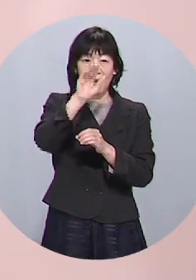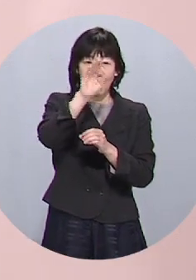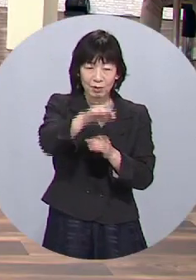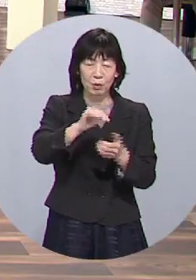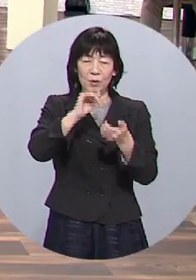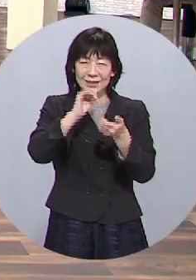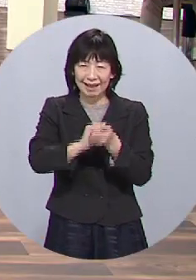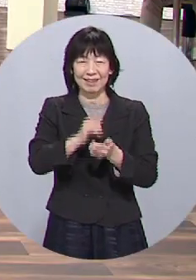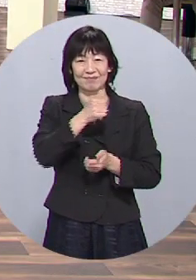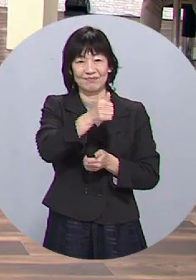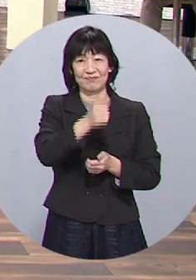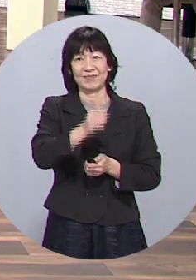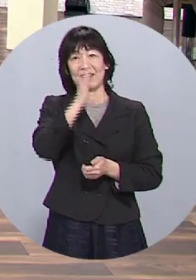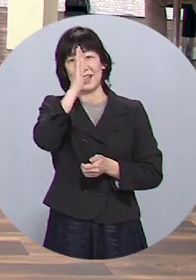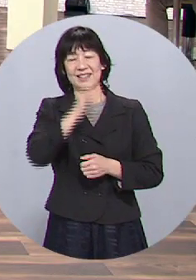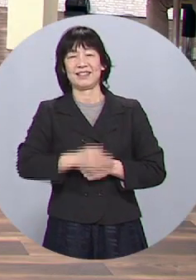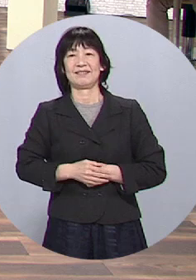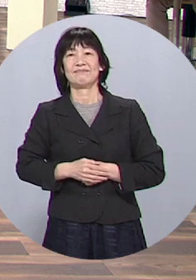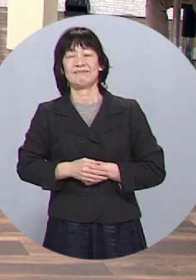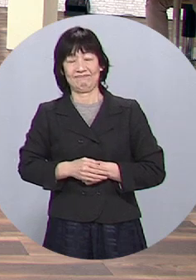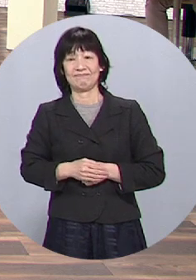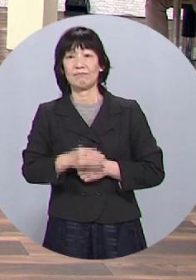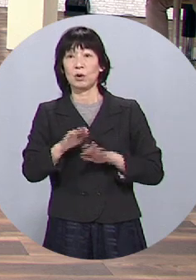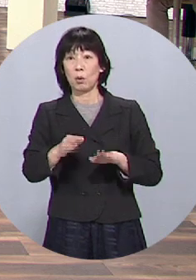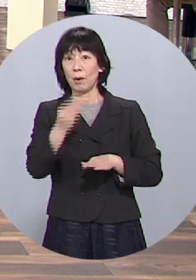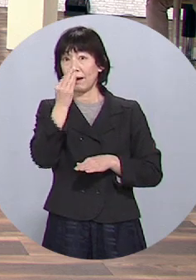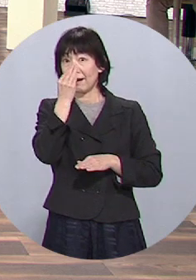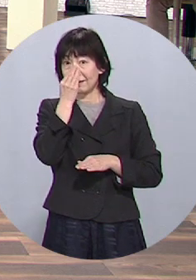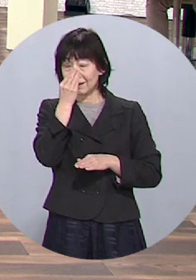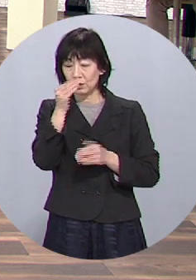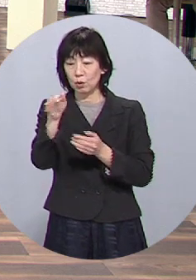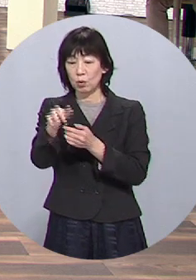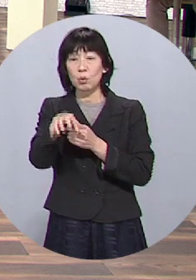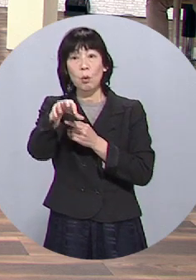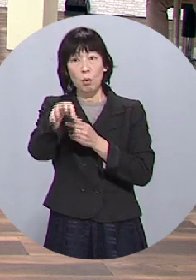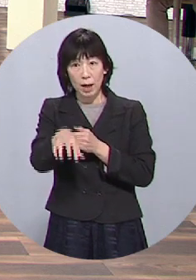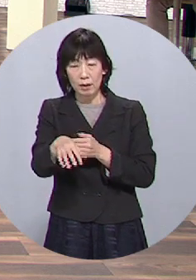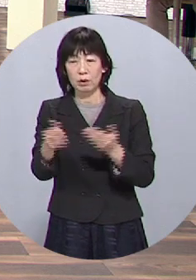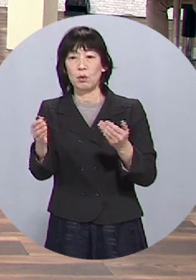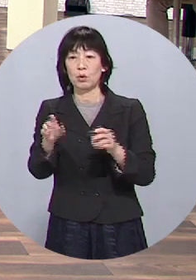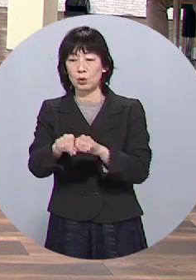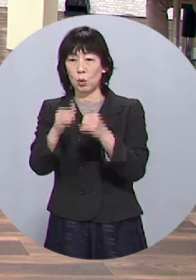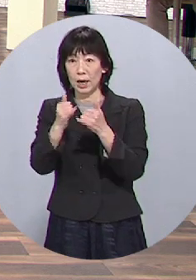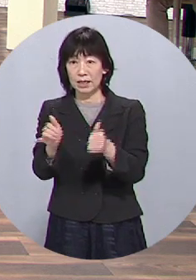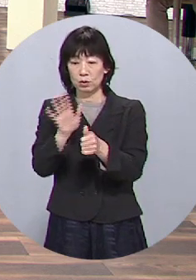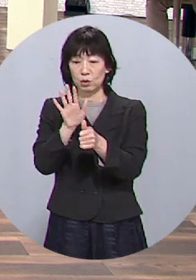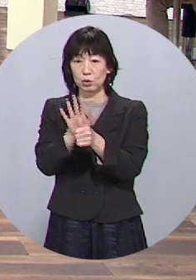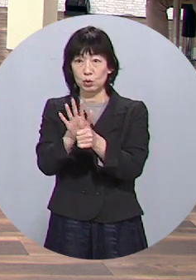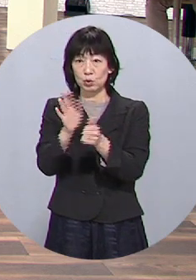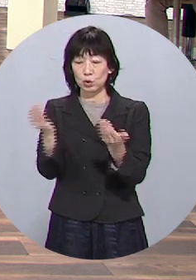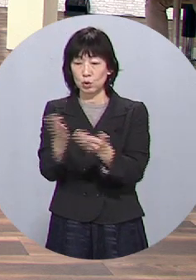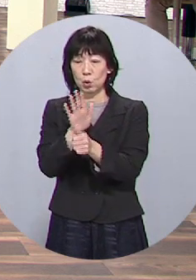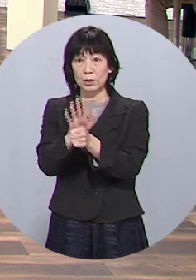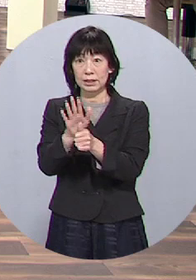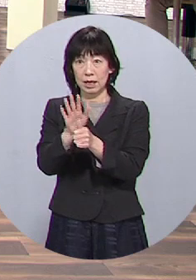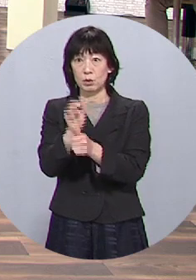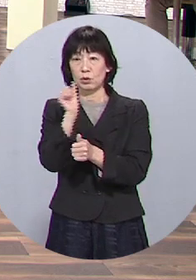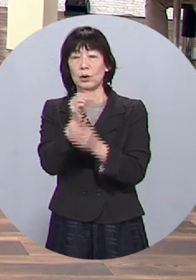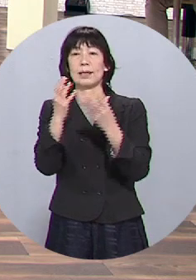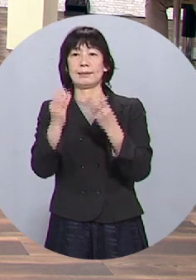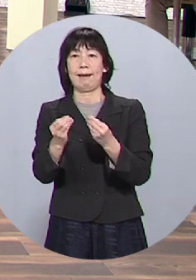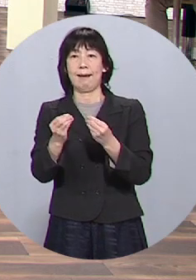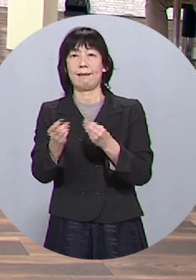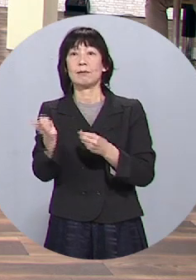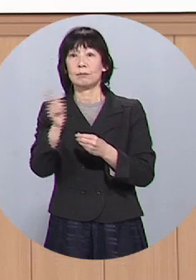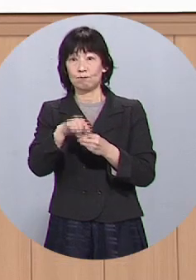。 今日はいちご農園の就労支援をご紹介しました。続いてはインフォメーションです。